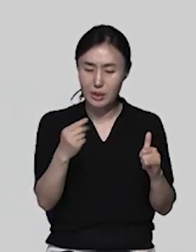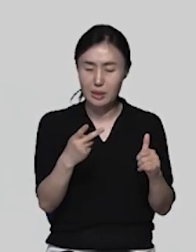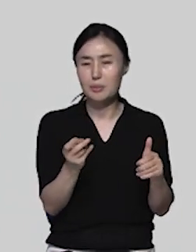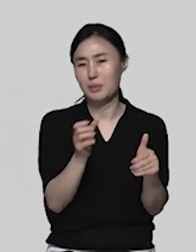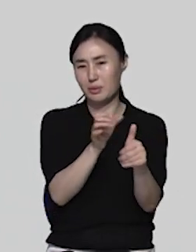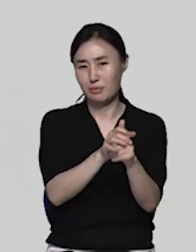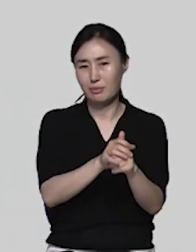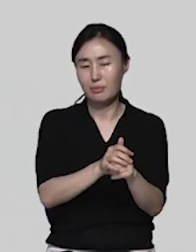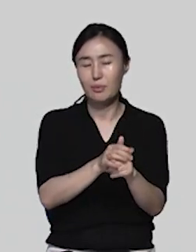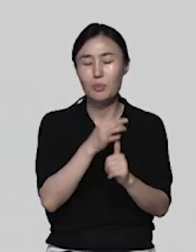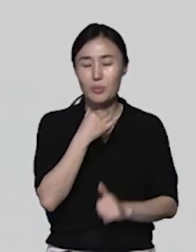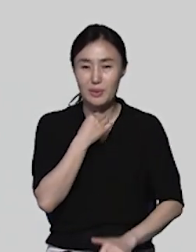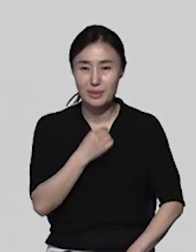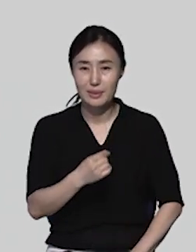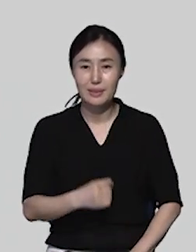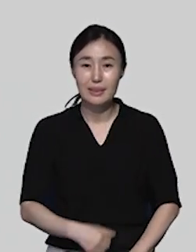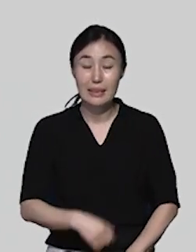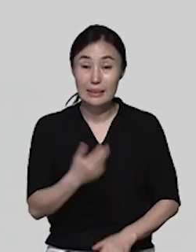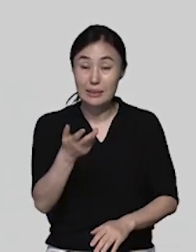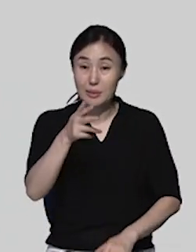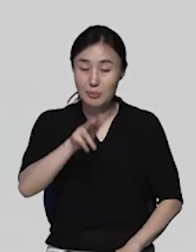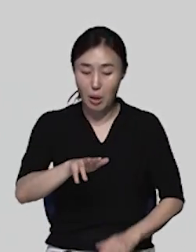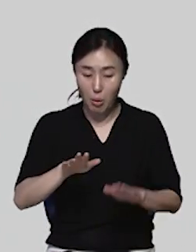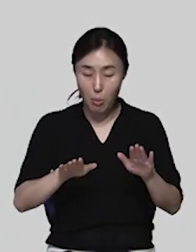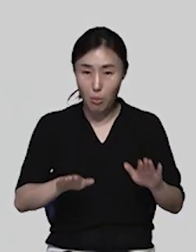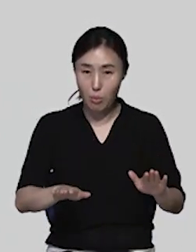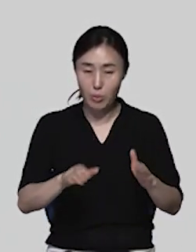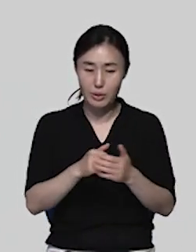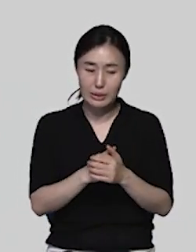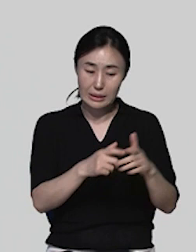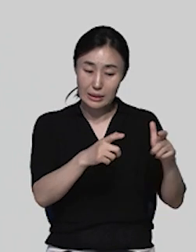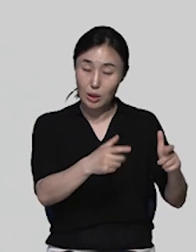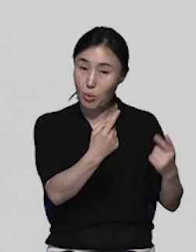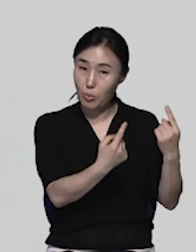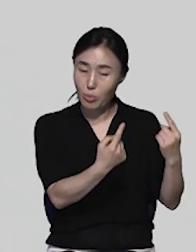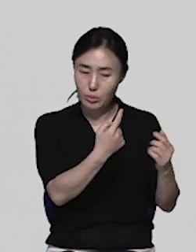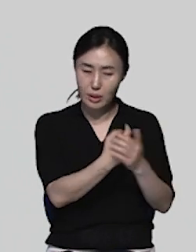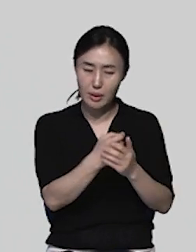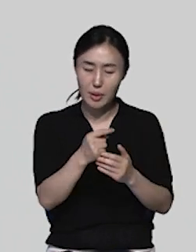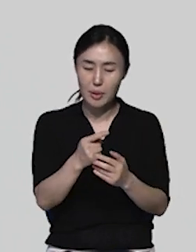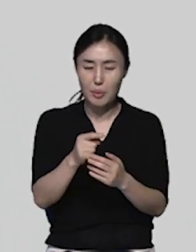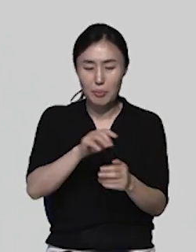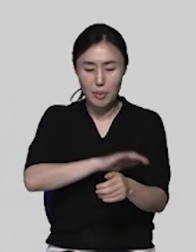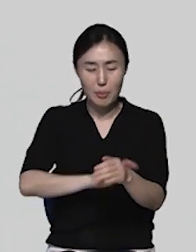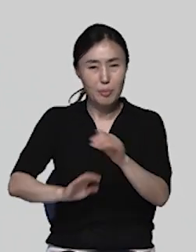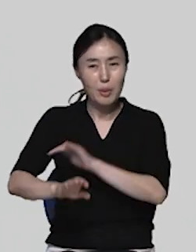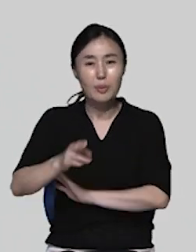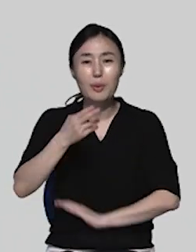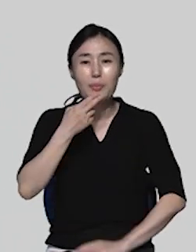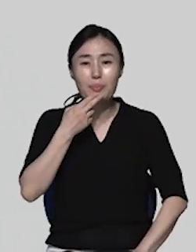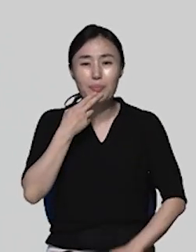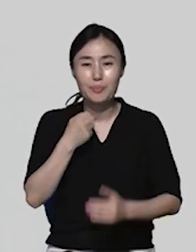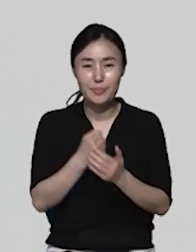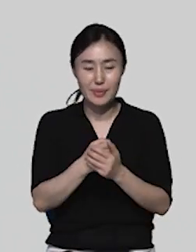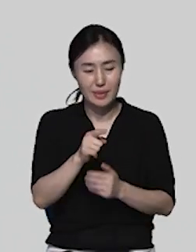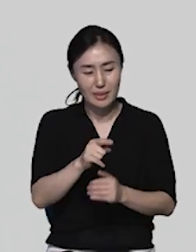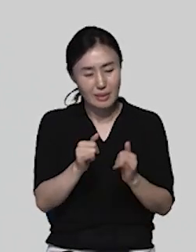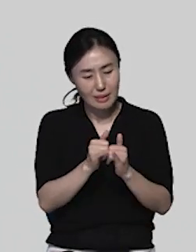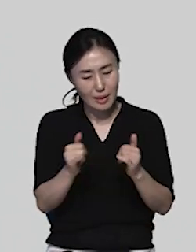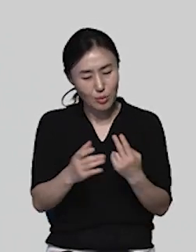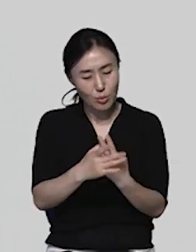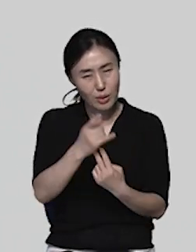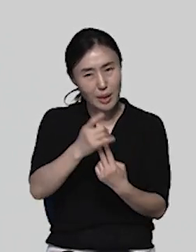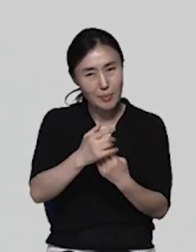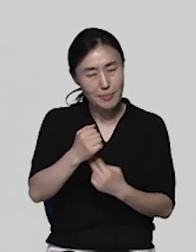목소리도 있습니다. 하지만 이번엔 지역보다는 개파색이 약한 통합형에 방점을 찍은 인사가 될